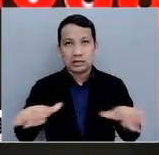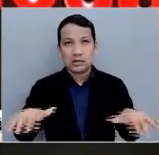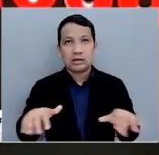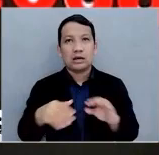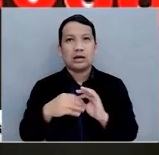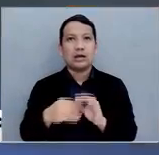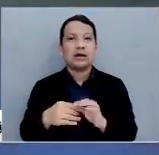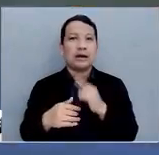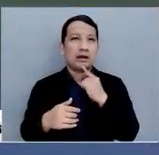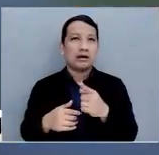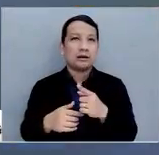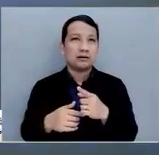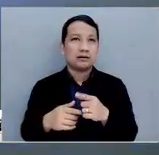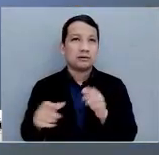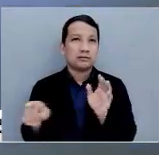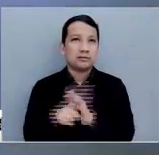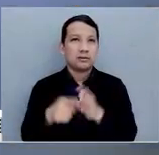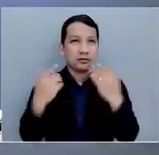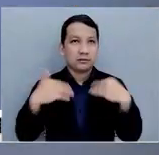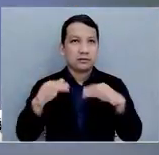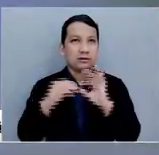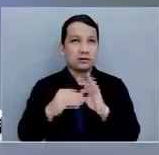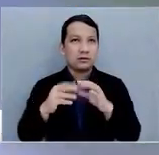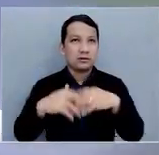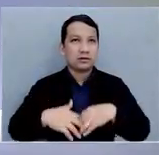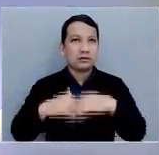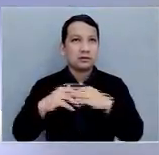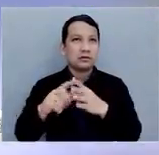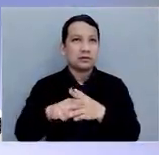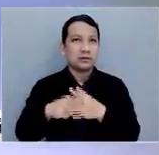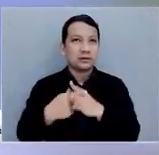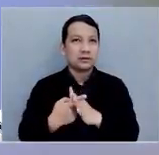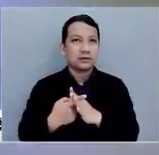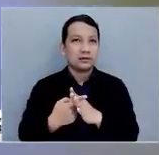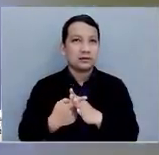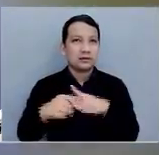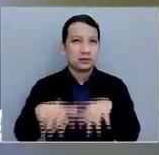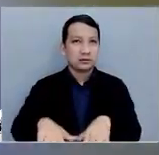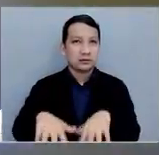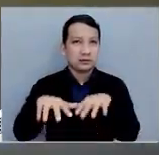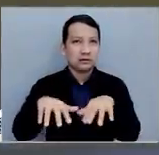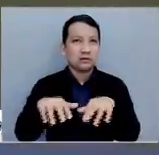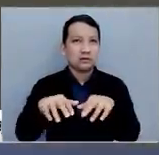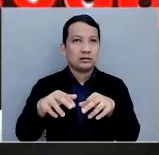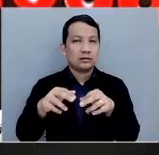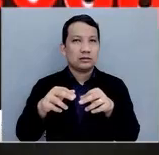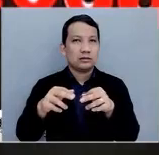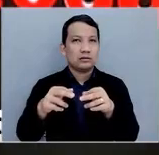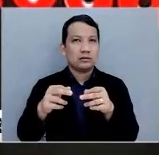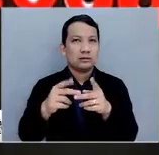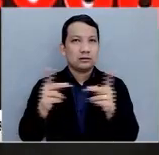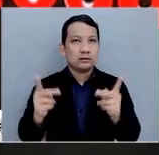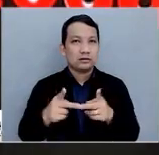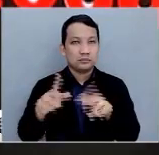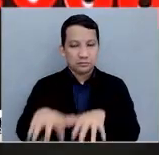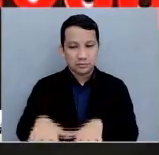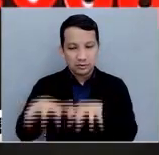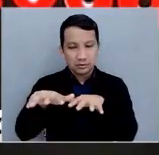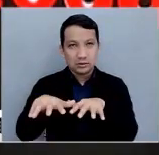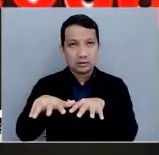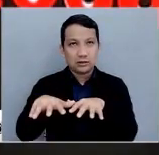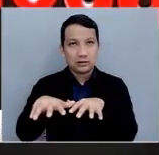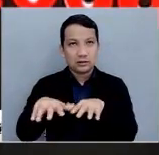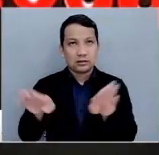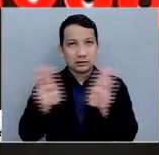syempre, bawal sumuko kasi nandun na eh. Na-start ko na sir eh. Binabaha na rin yung pwesto ko. So kada may baha, close